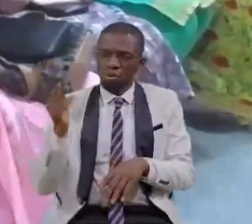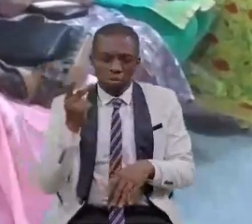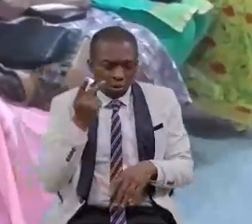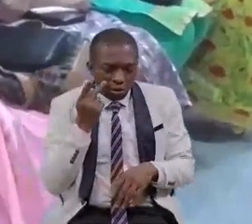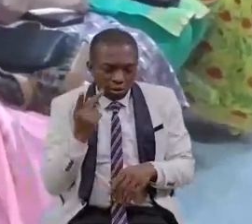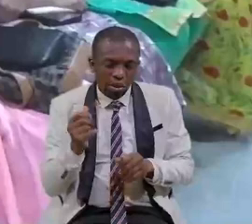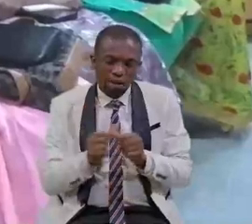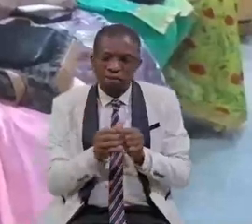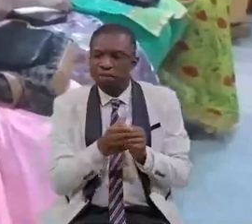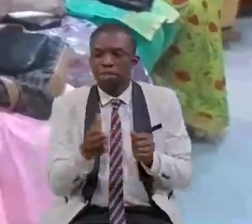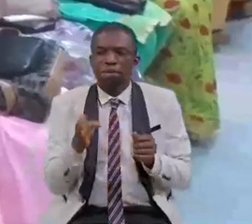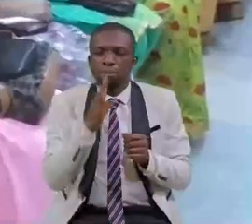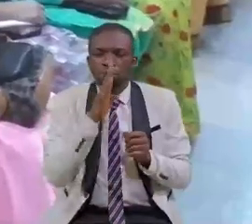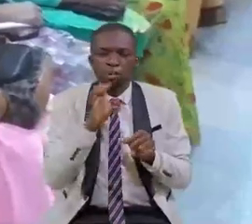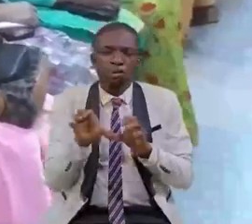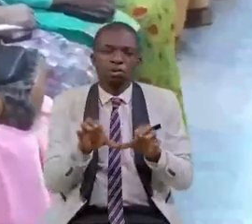ici.